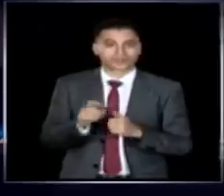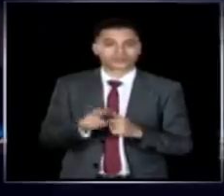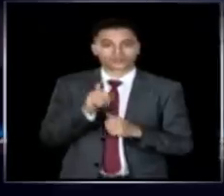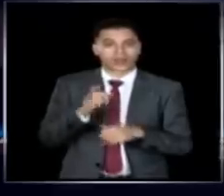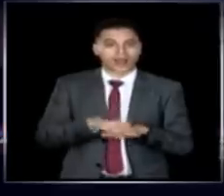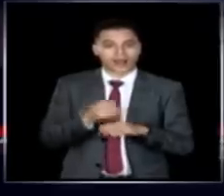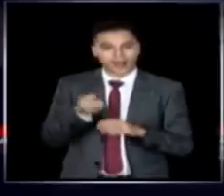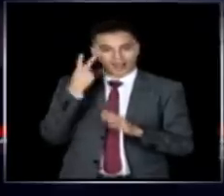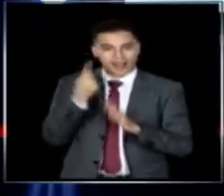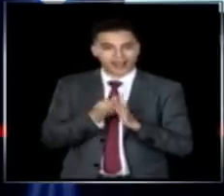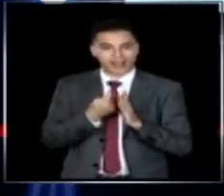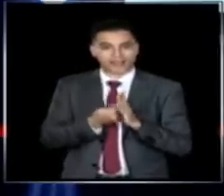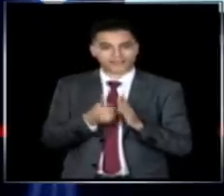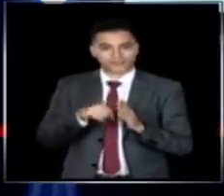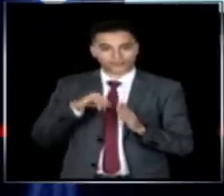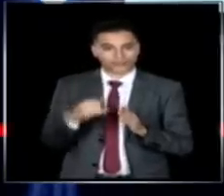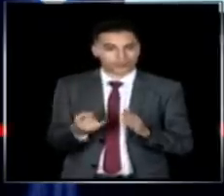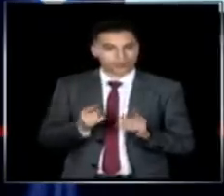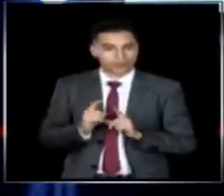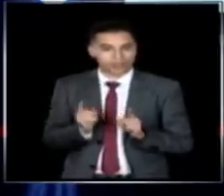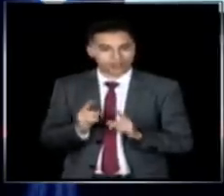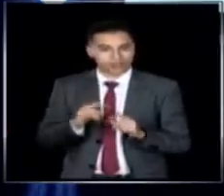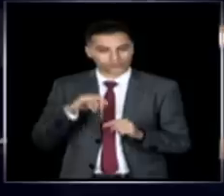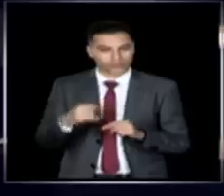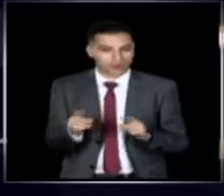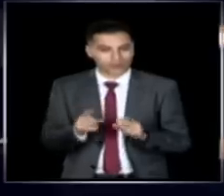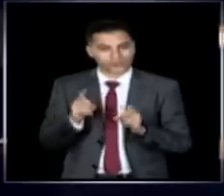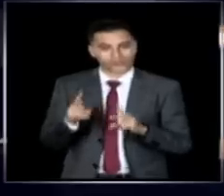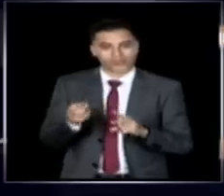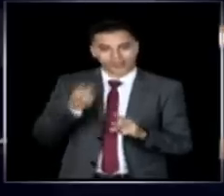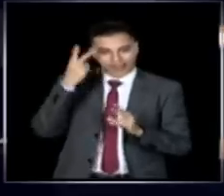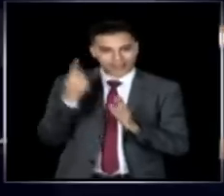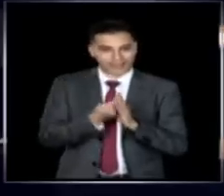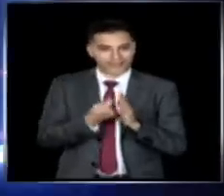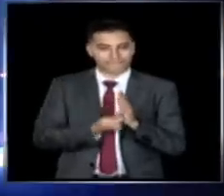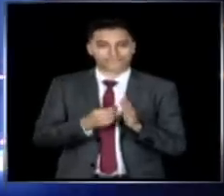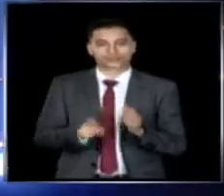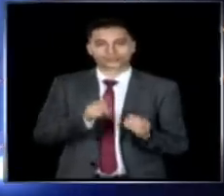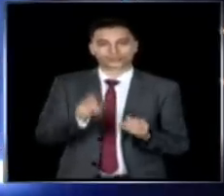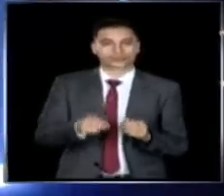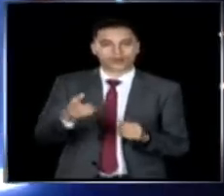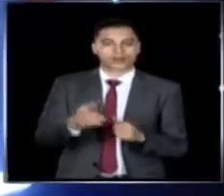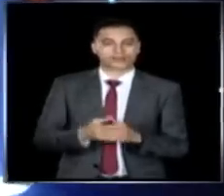الأدب، هناخد الجوكر يا وردة ولا لا؟ لا. أدب والسؤال: